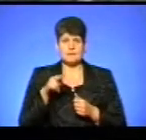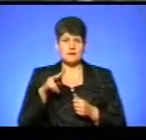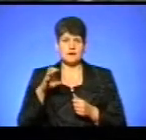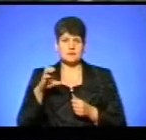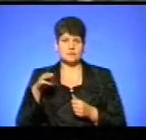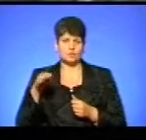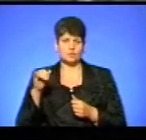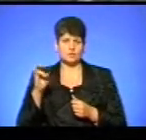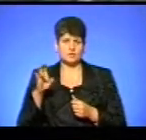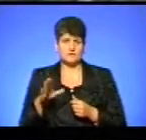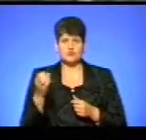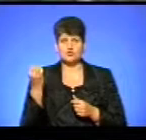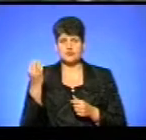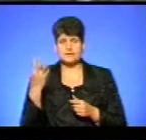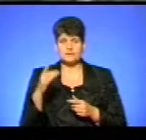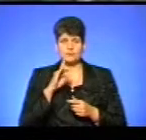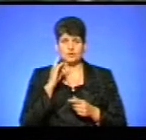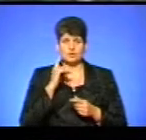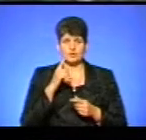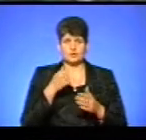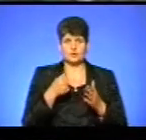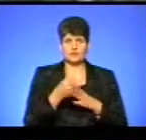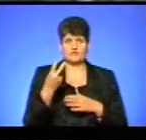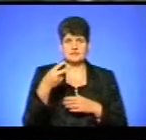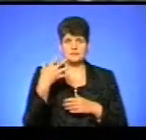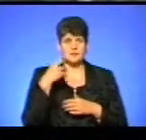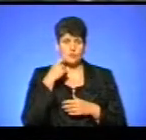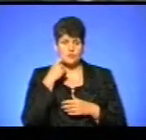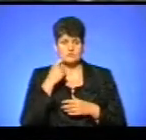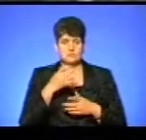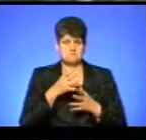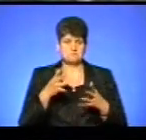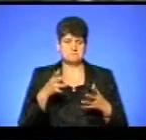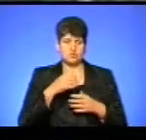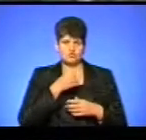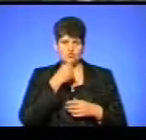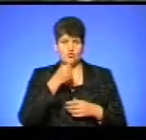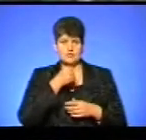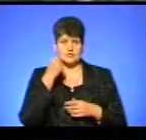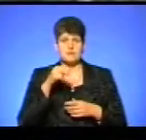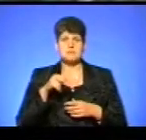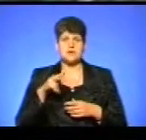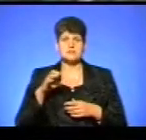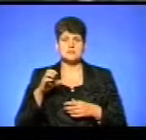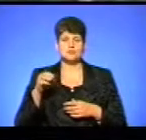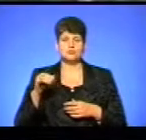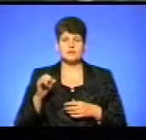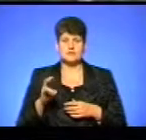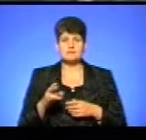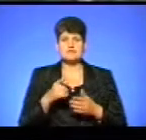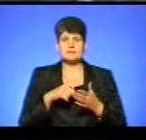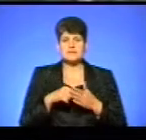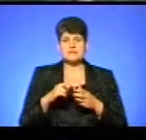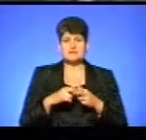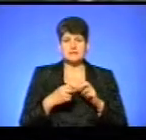від 14, від молодого юнацтва аж до 25 років, до таких більш досвідчених, дорослих пластунів. З міста